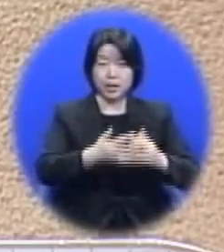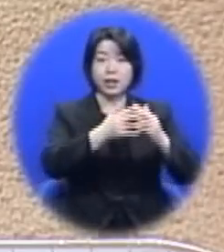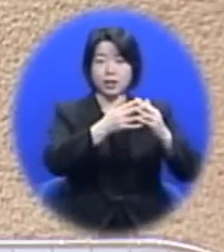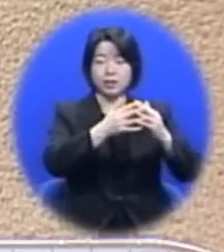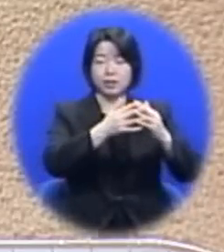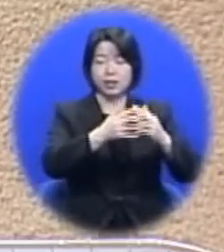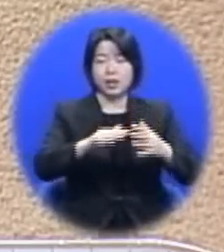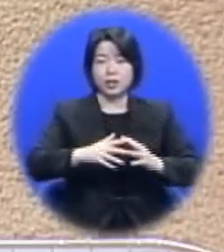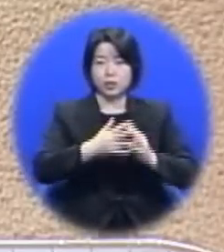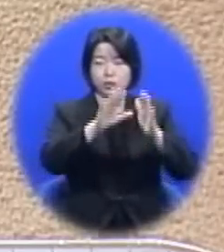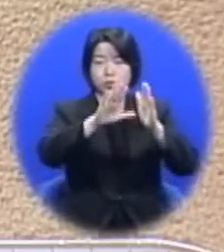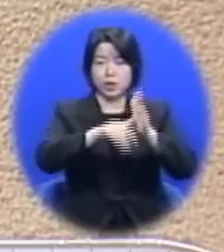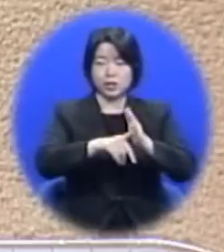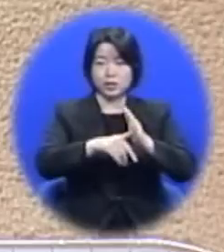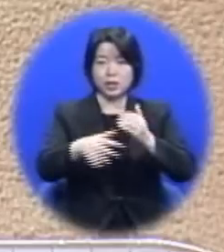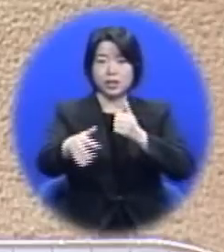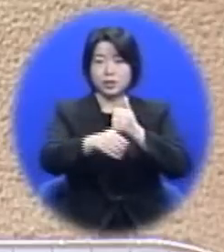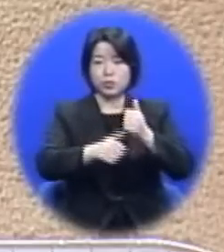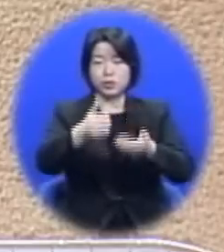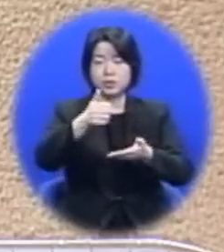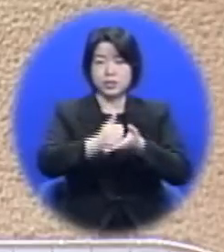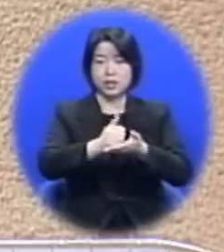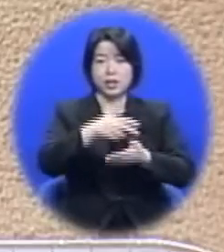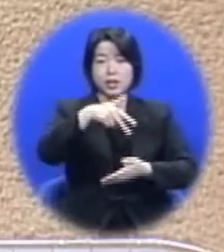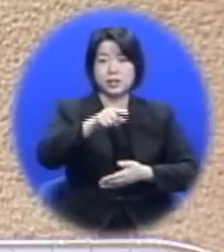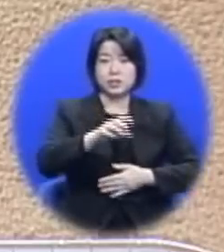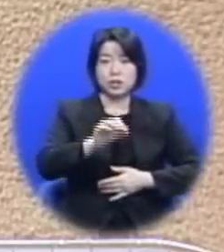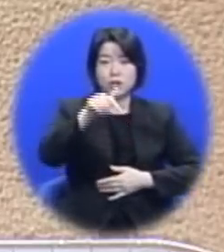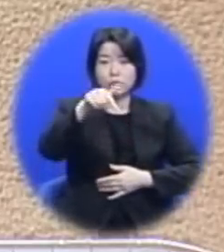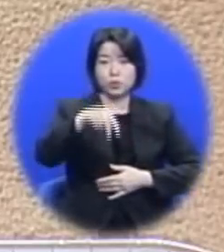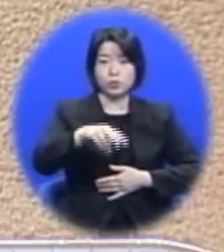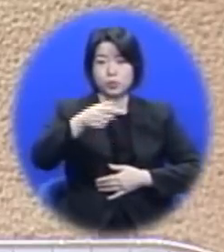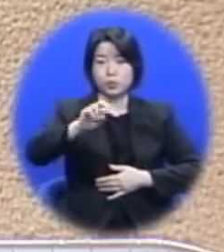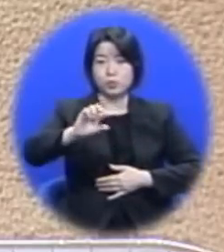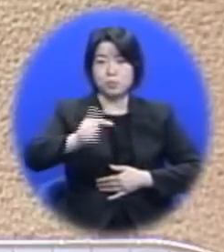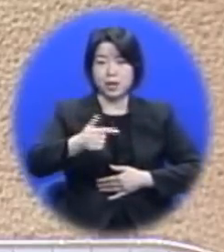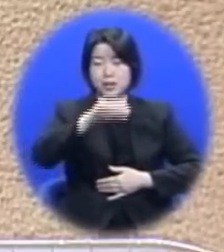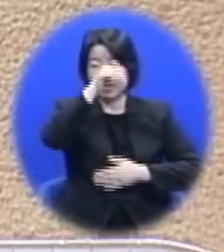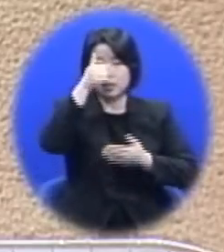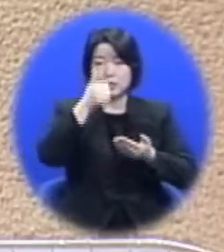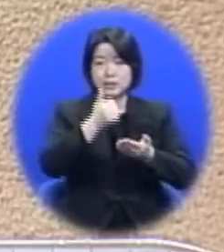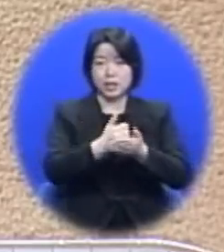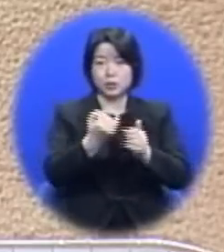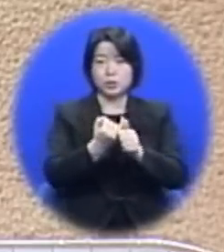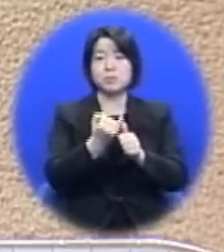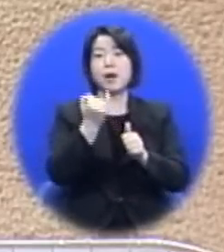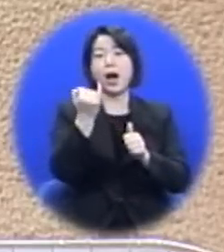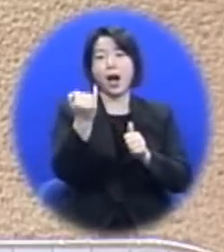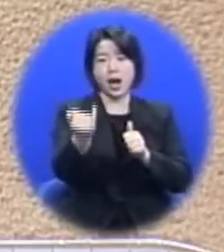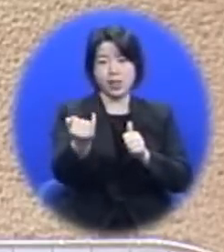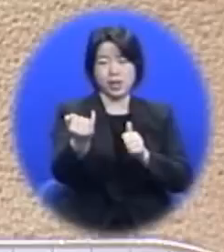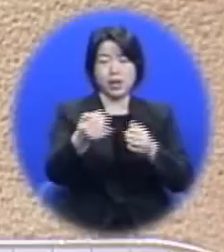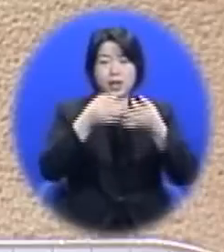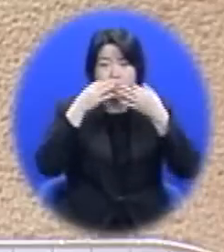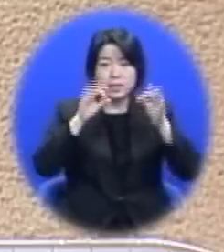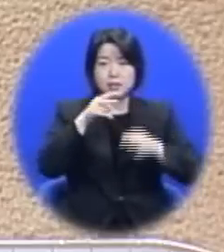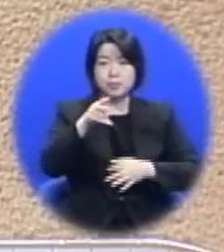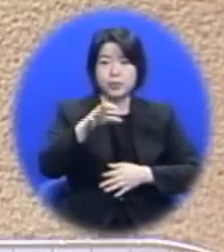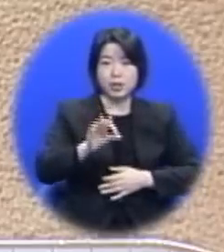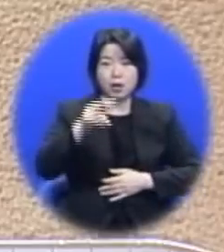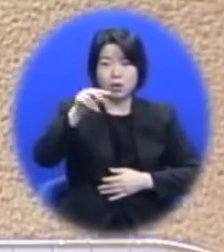때 건축위원장이셨던 장로님 정규만 장로님이라는 분의 아내 되시는 김영숙